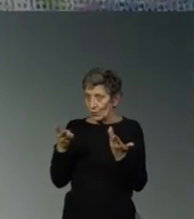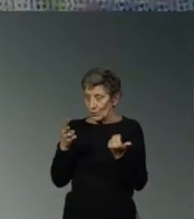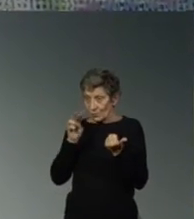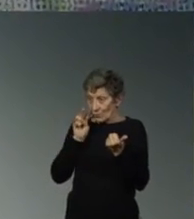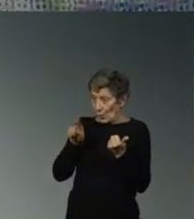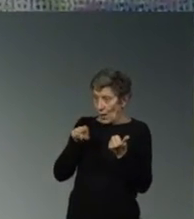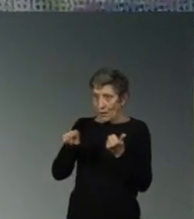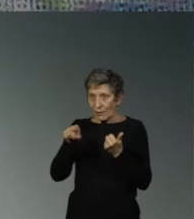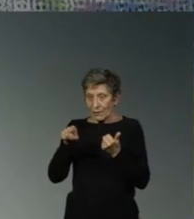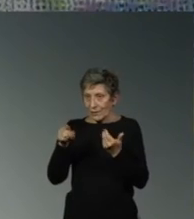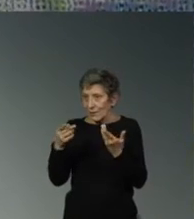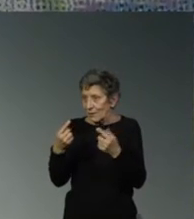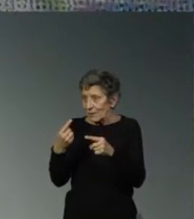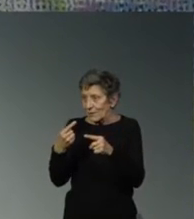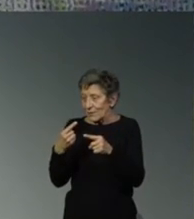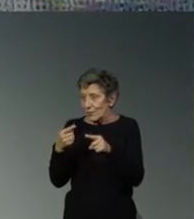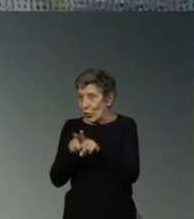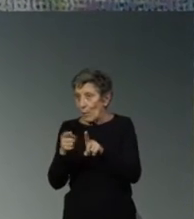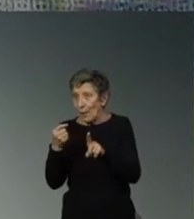nietzschéenne, c'est-à-dire l'idée que, bah oui,